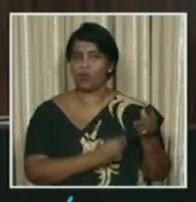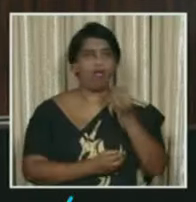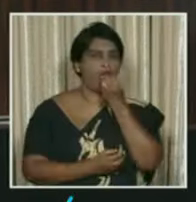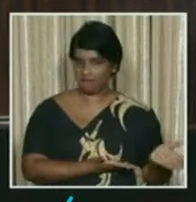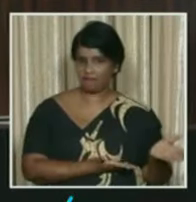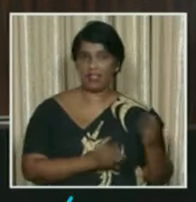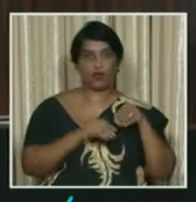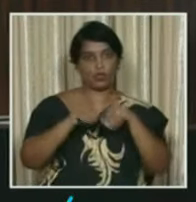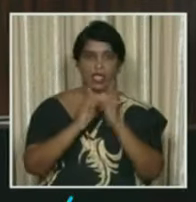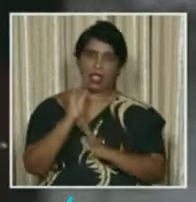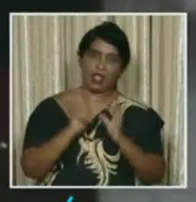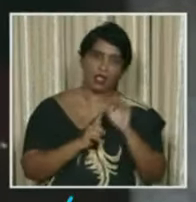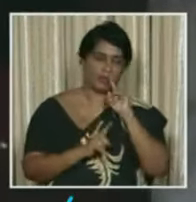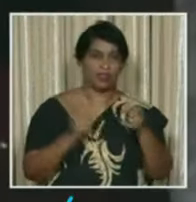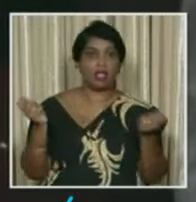නිෂ්පාදන